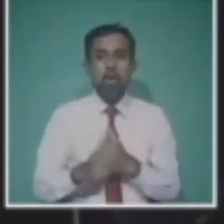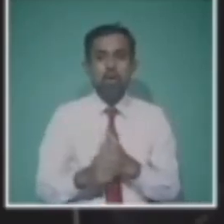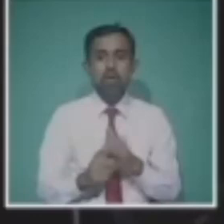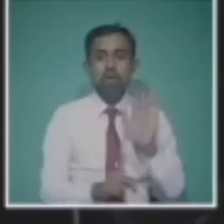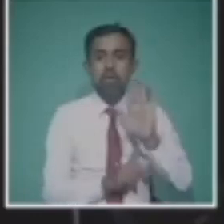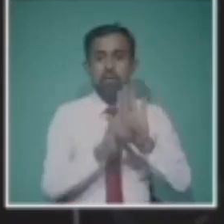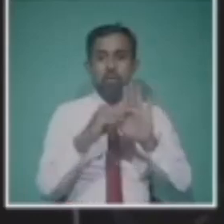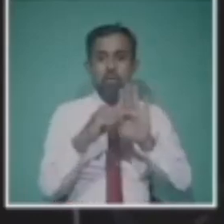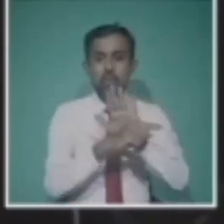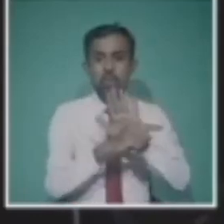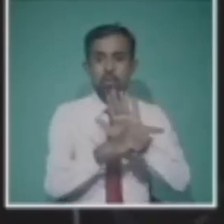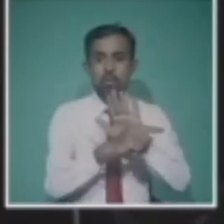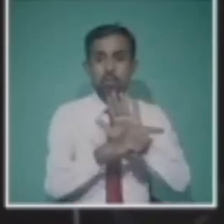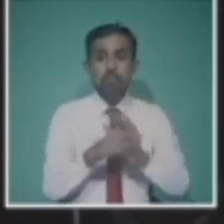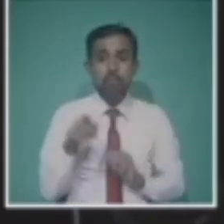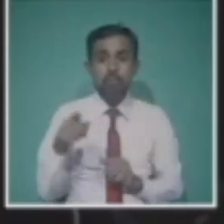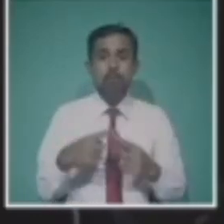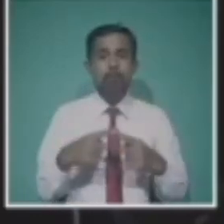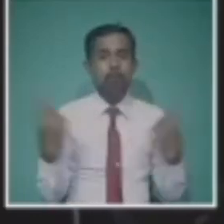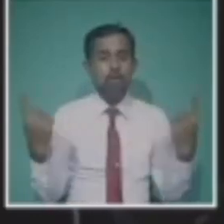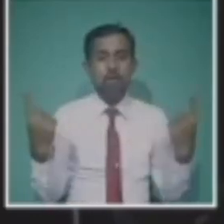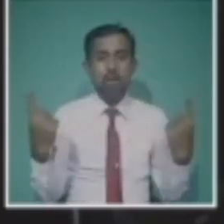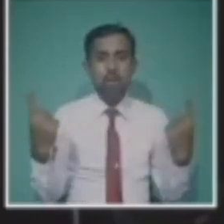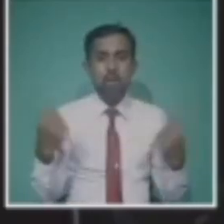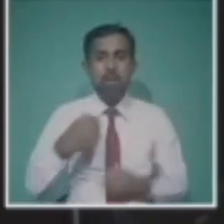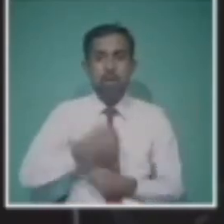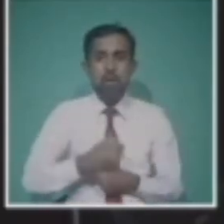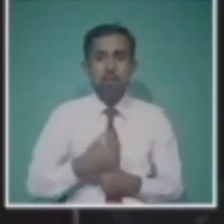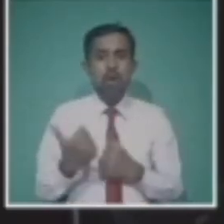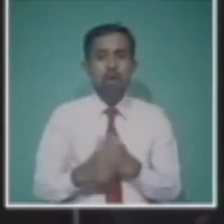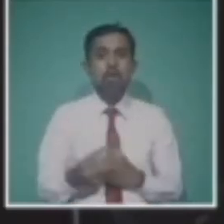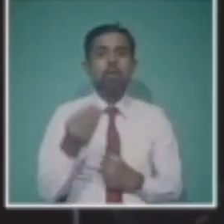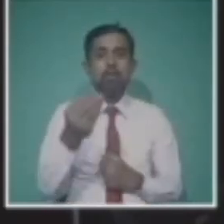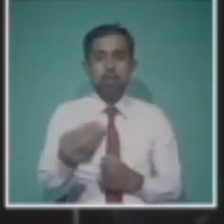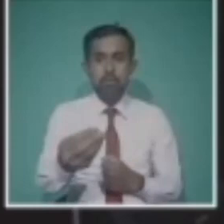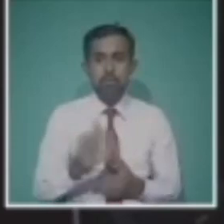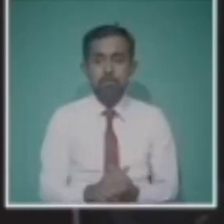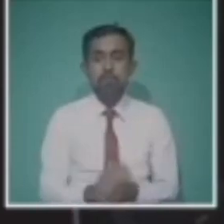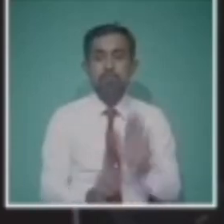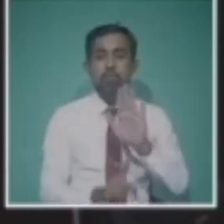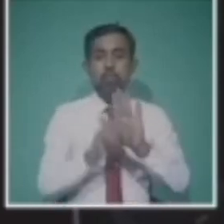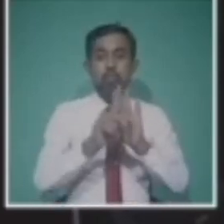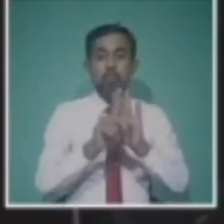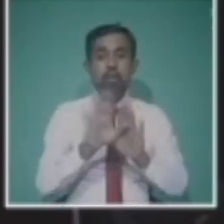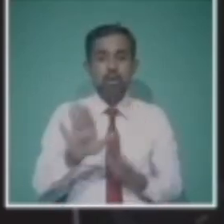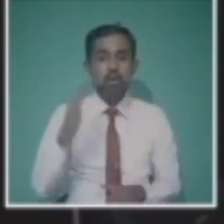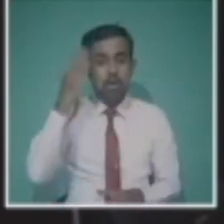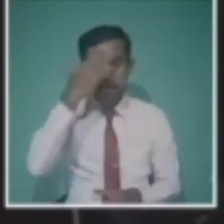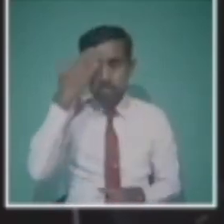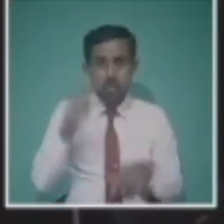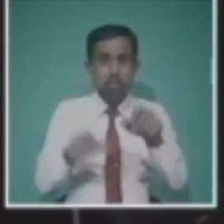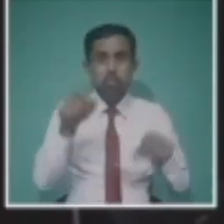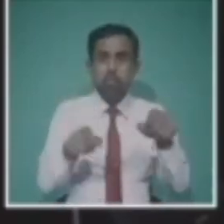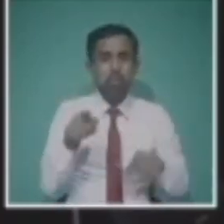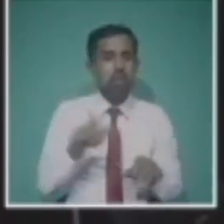උතුරු නැගෙනහිරට වෙනම ආණ්ඩුවක් හදලා දෙන්න. ඒ උතුරේ ඉන්න දෙමළ ජනයා වෙනුවෙන්